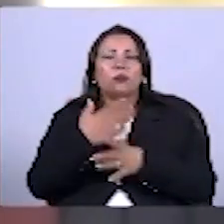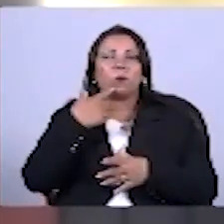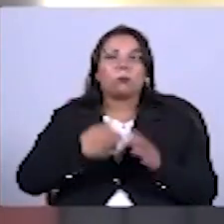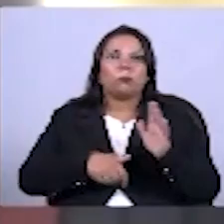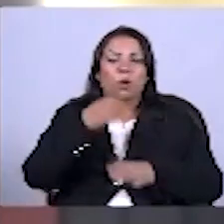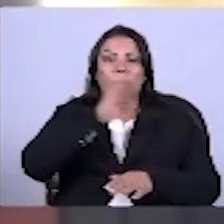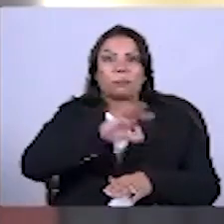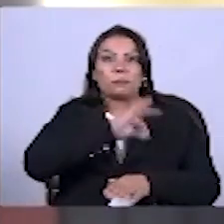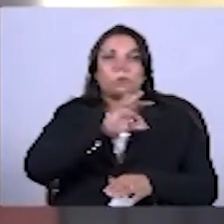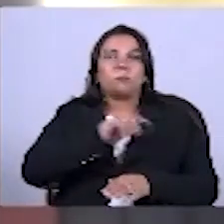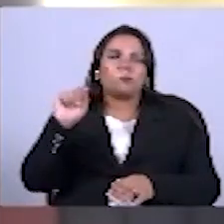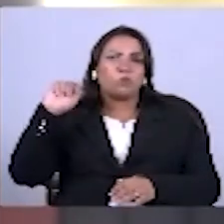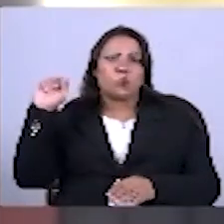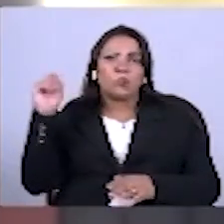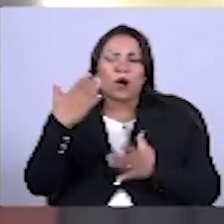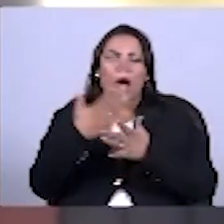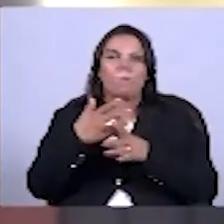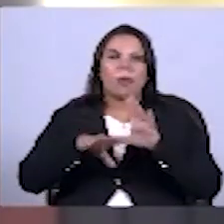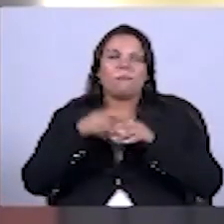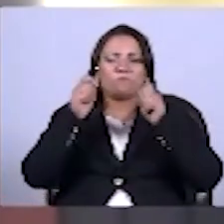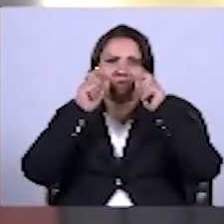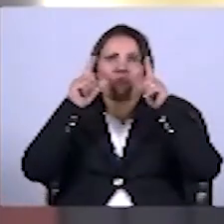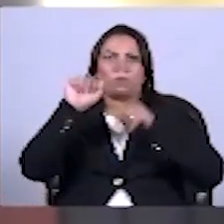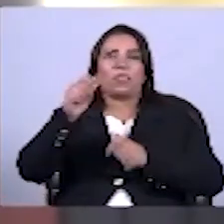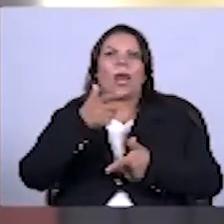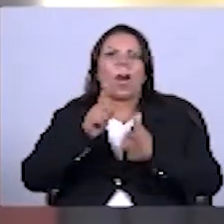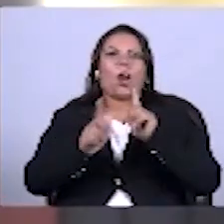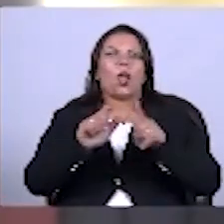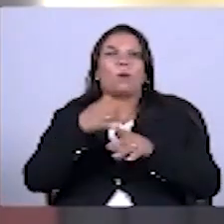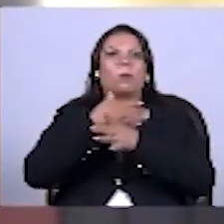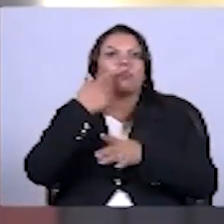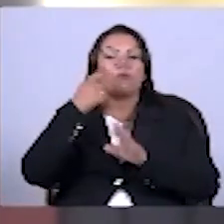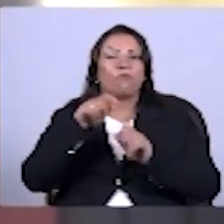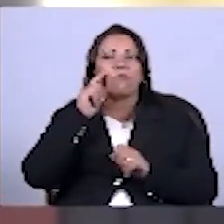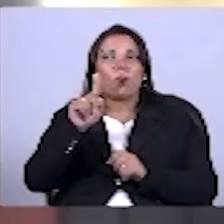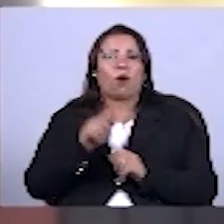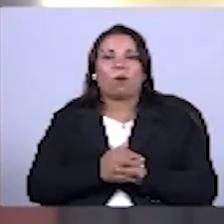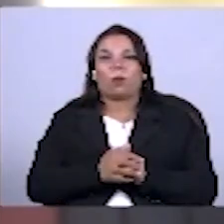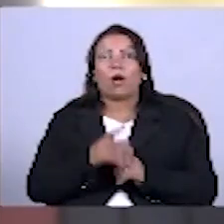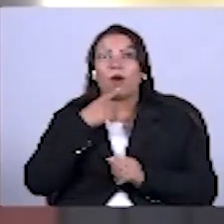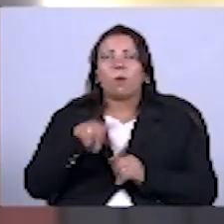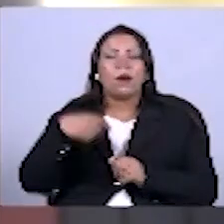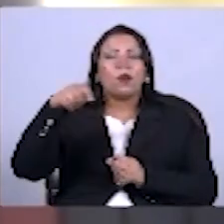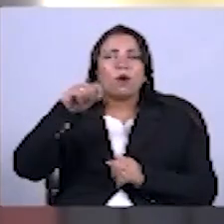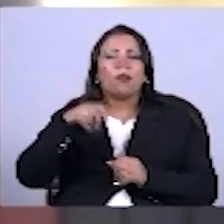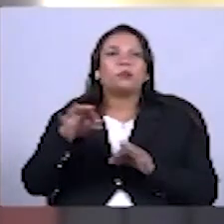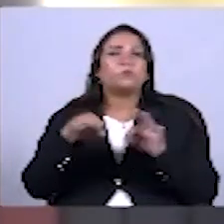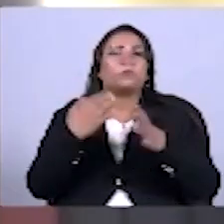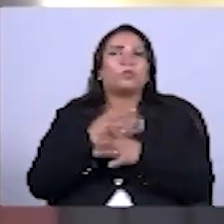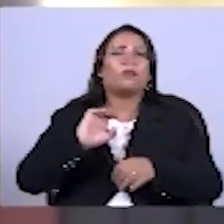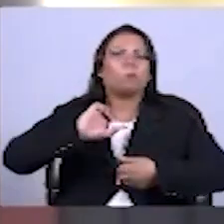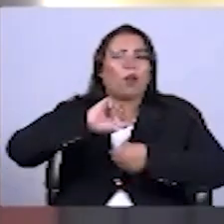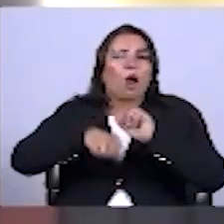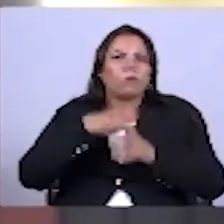تستفيق الاداره الامريكيه الجديده ويبدا ترتيب الاوضاع رغم ان الاداره الامريكيه حتى الاداره الديمقراطيه لم تمارس عليه